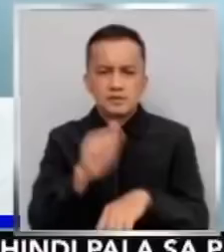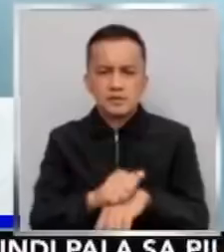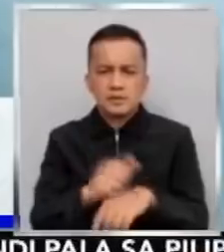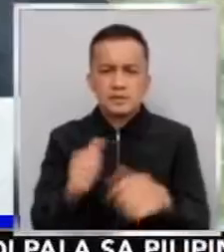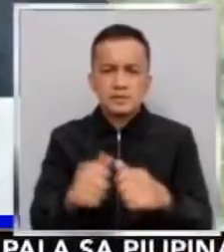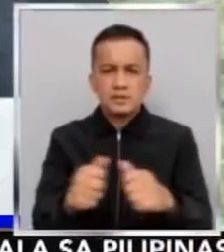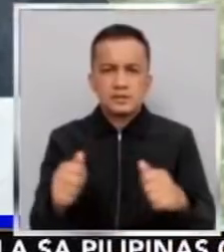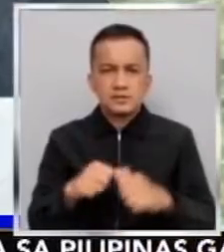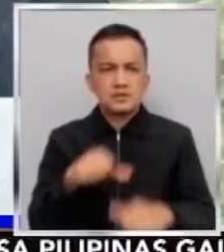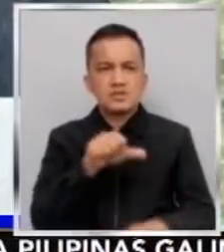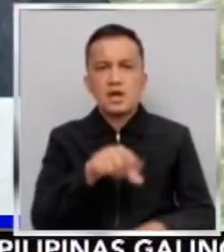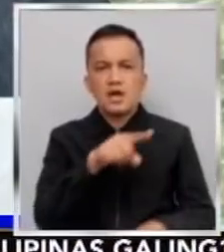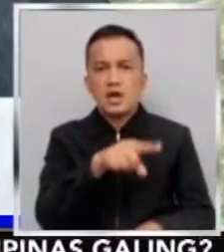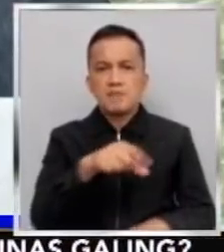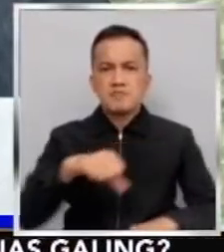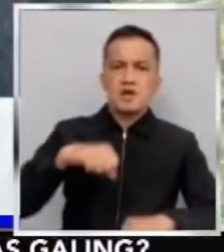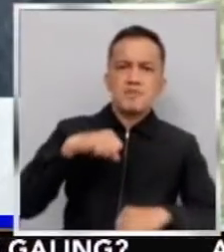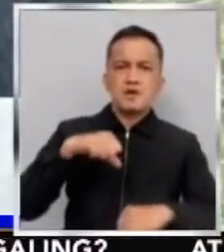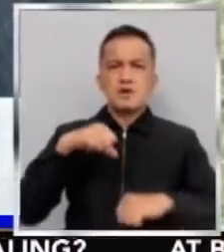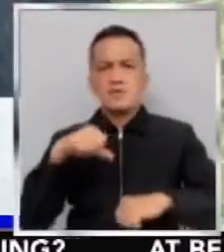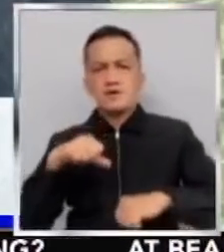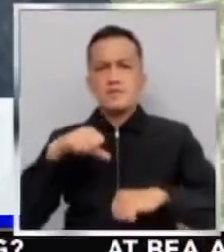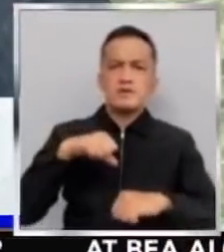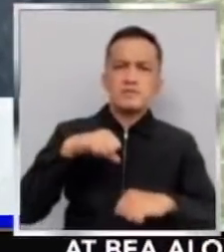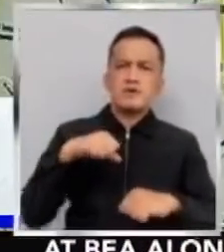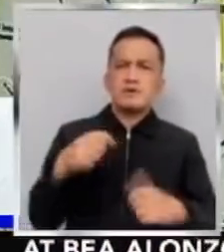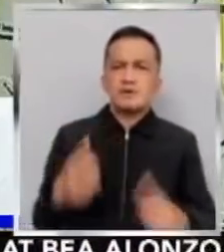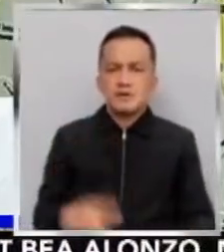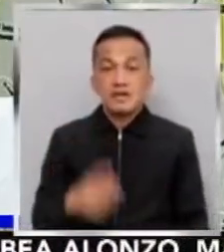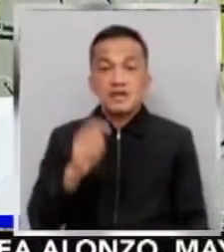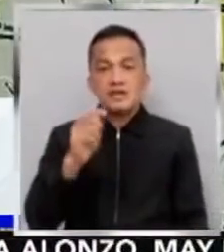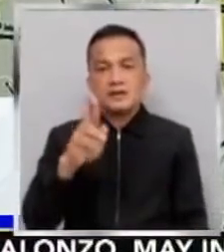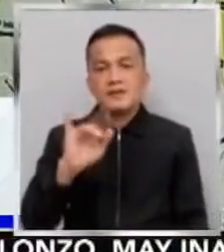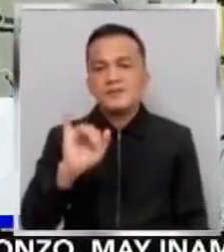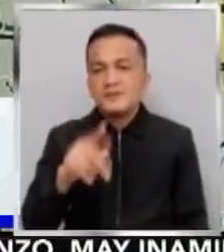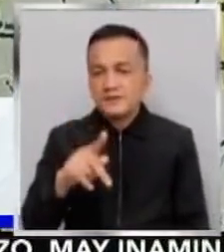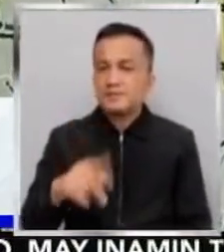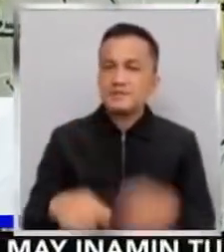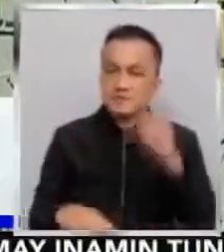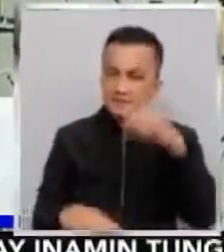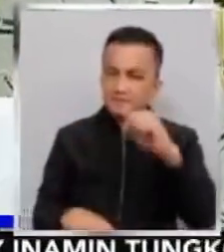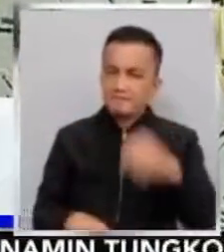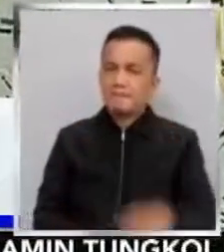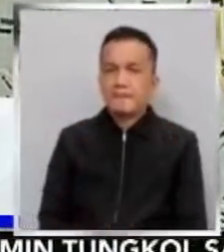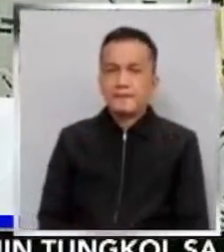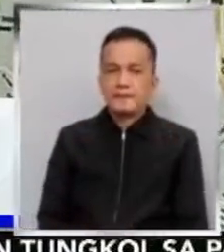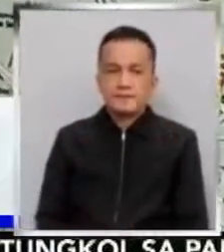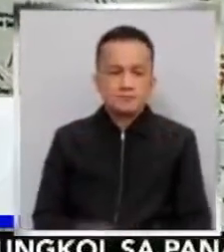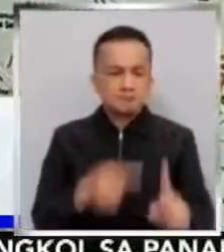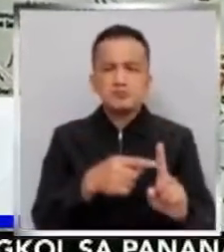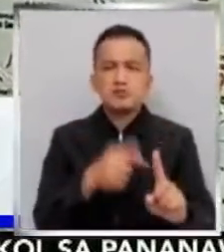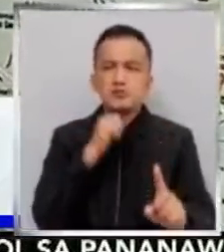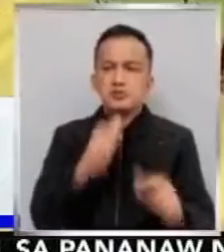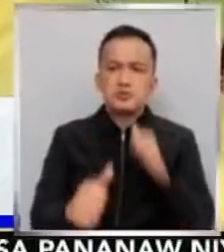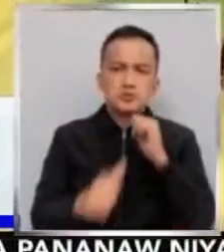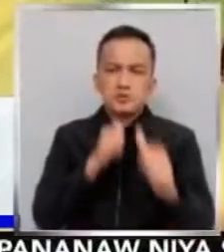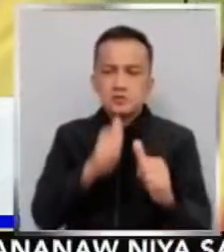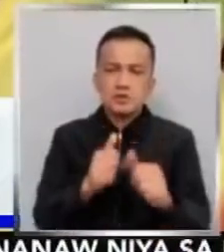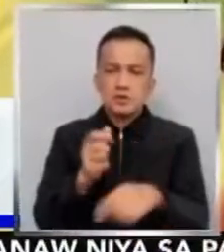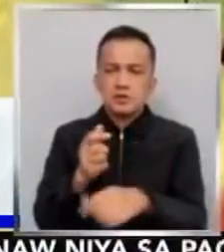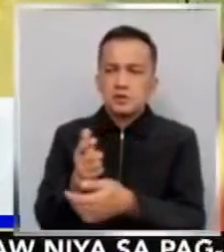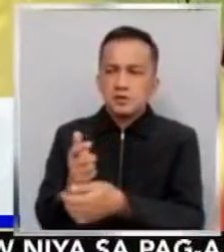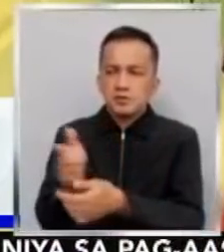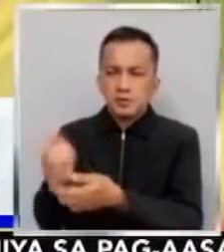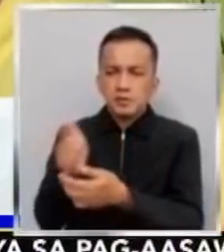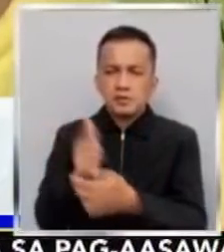siga-siga siya. Trip-trip lang yan parang maril? Yes ma'am, parang ganun. Marin namang itinanggi ng suspect ang aligasyon ng pamamaril. Ano yung nakita